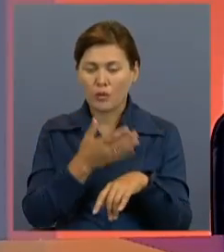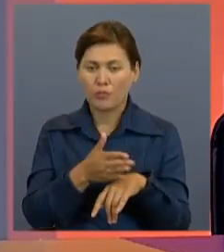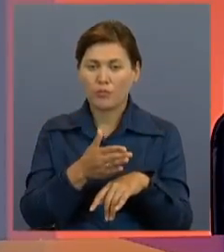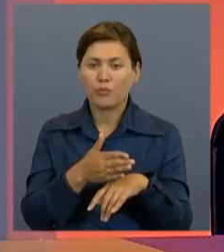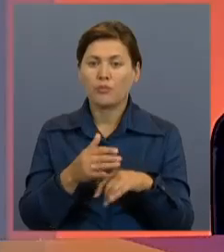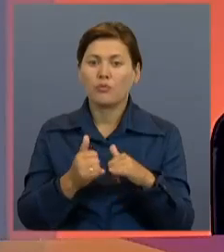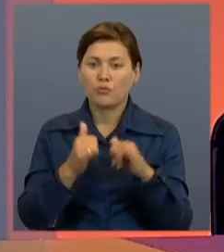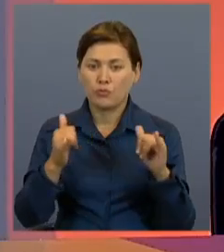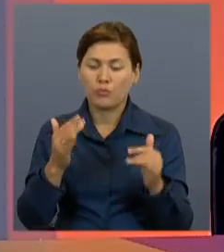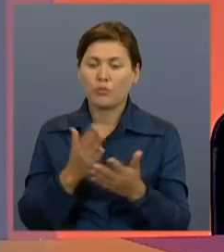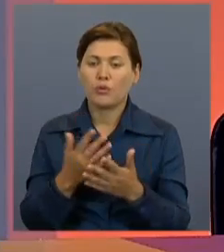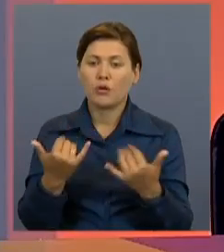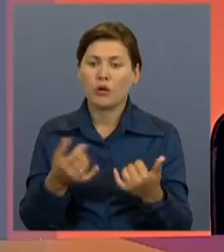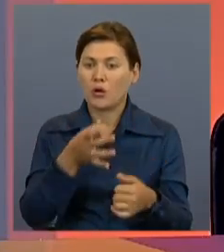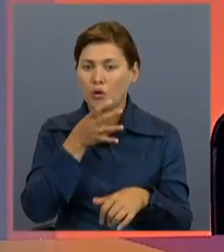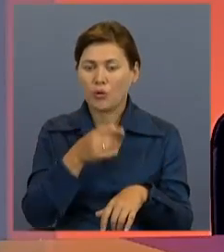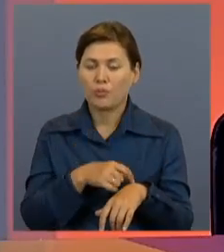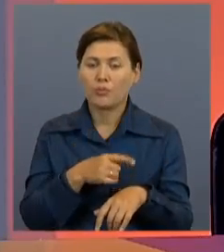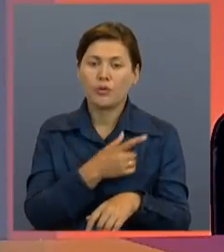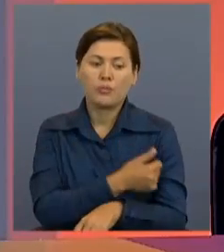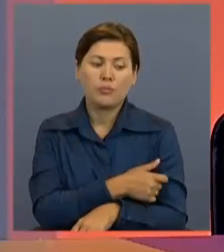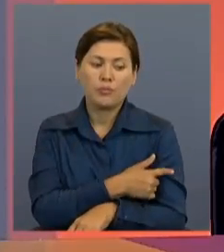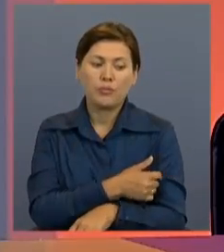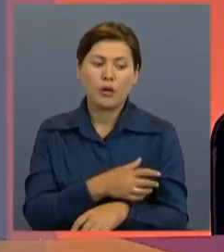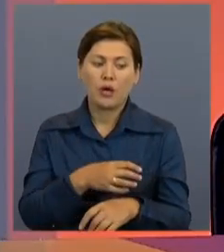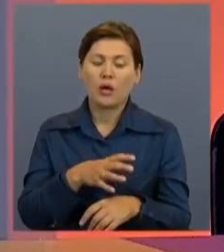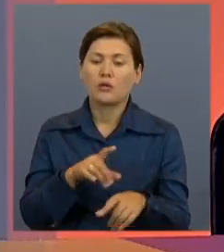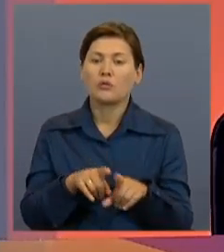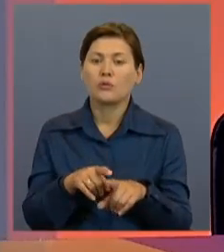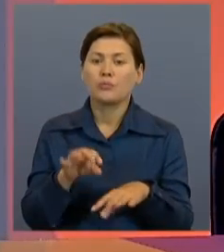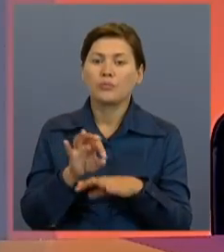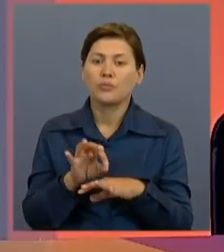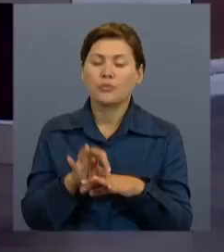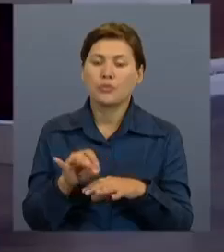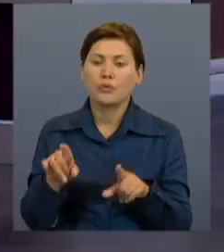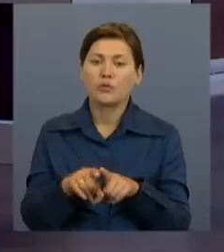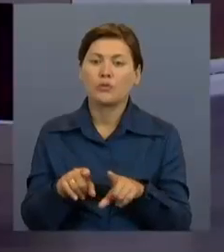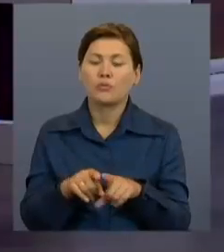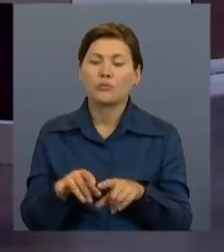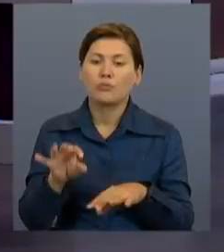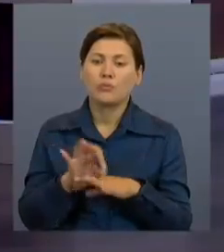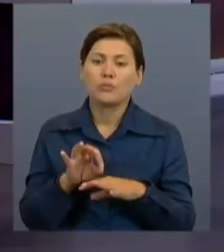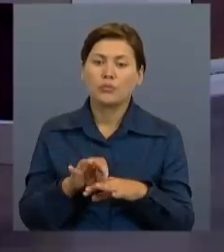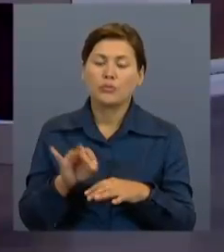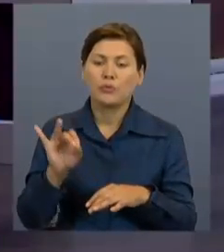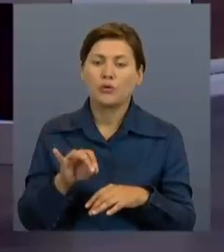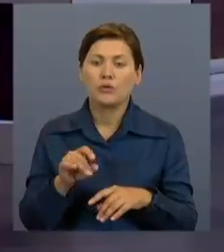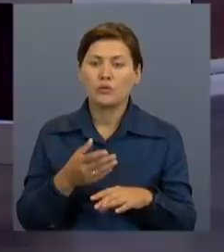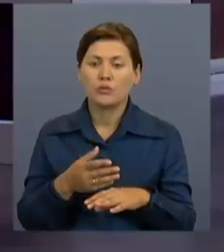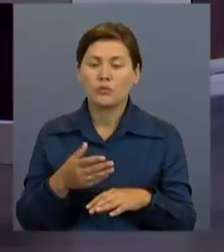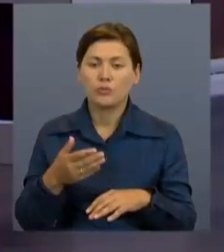келе жатыр. Бұл бүгінгі таңда медицина мемлекеттік ауруханаларда емделетін аурулардың тарапынан